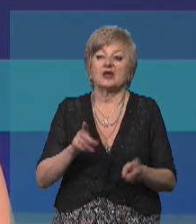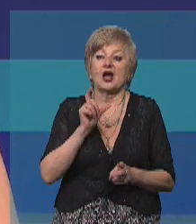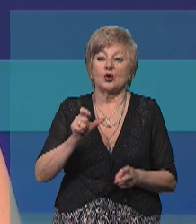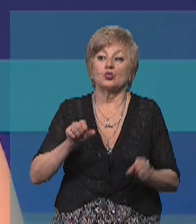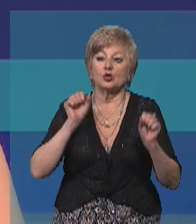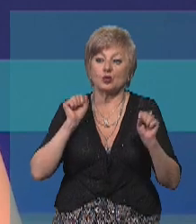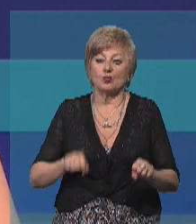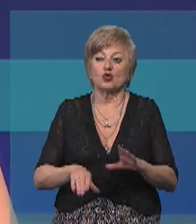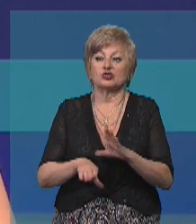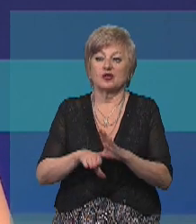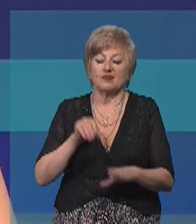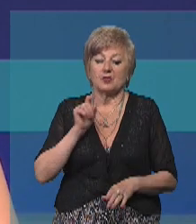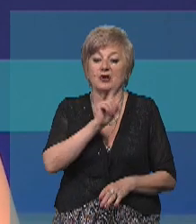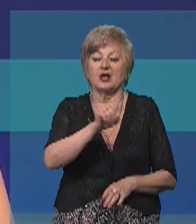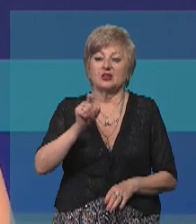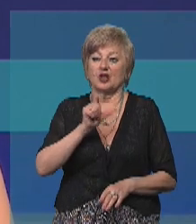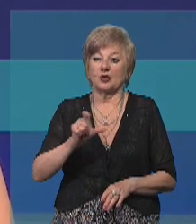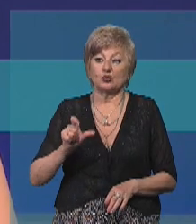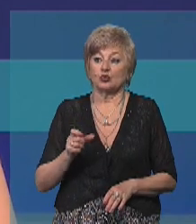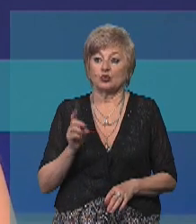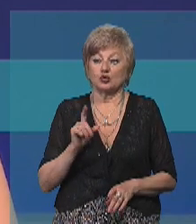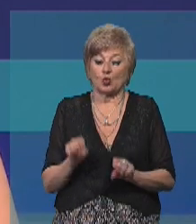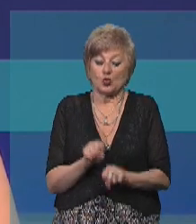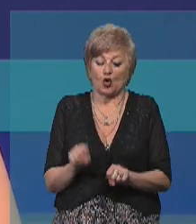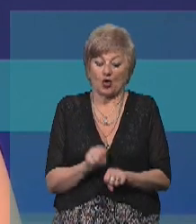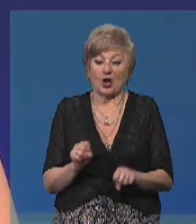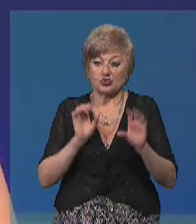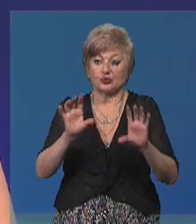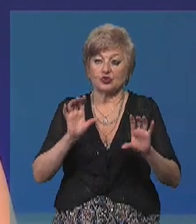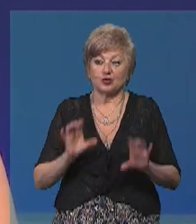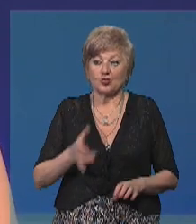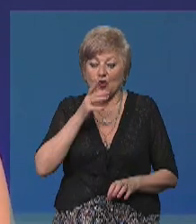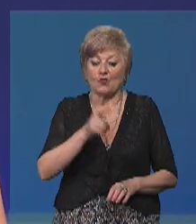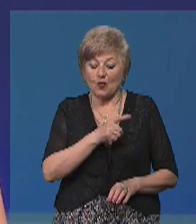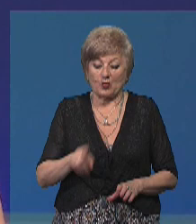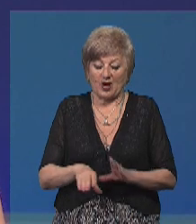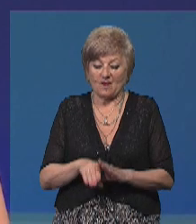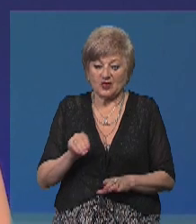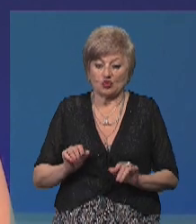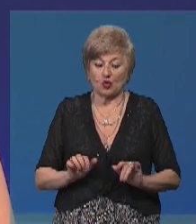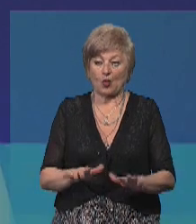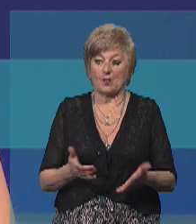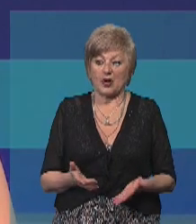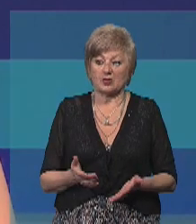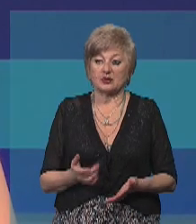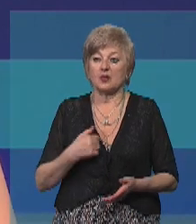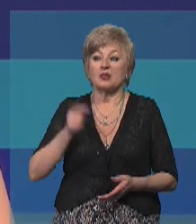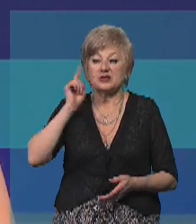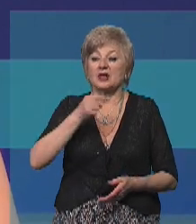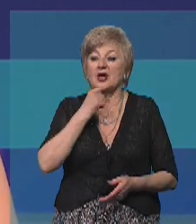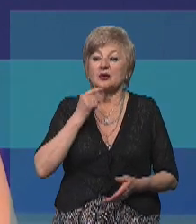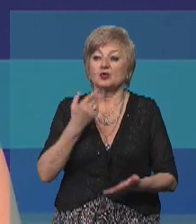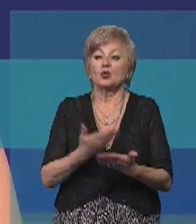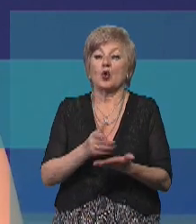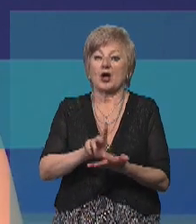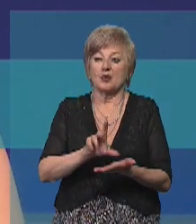взагалі можуть обирати тих людей, які свідомо порушують чинне законодавство під час передвиборчої кампанії? Ми знаємо багато прикладів.